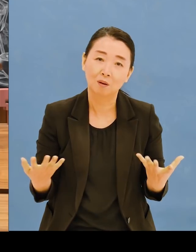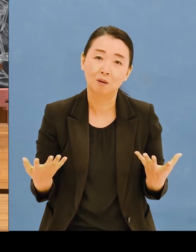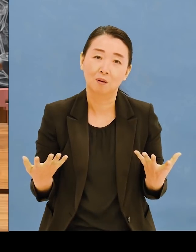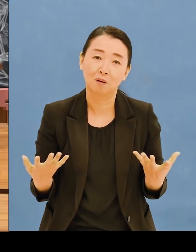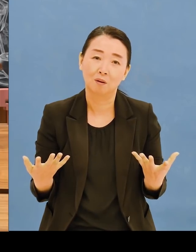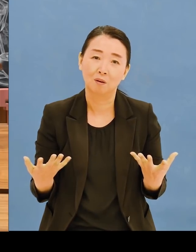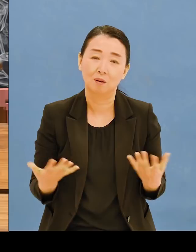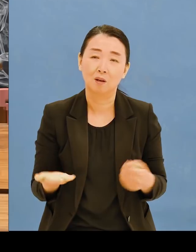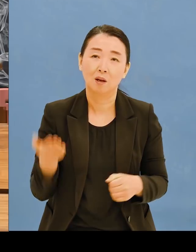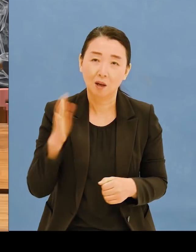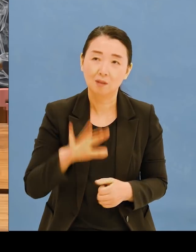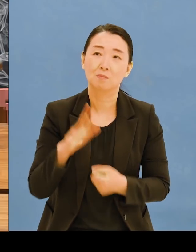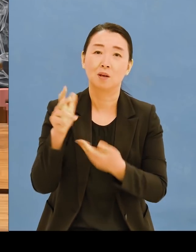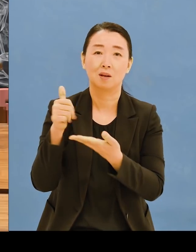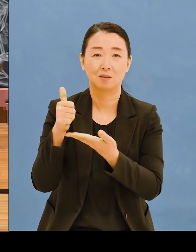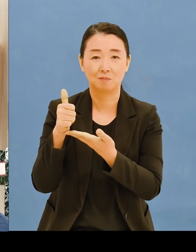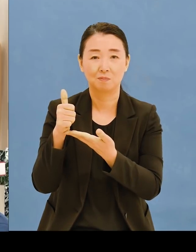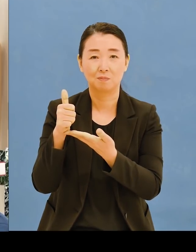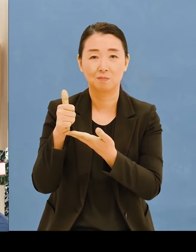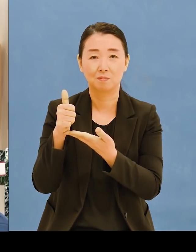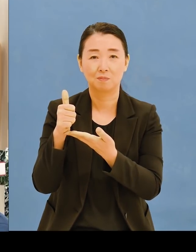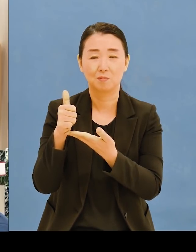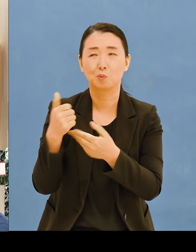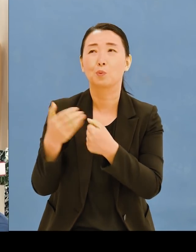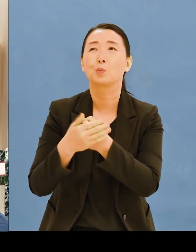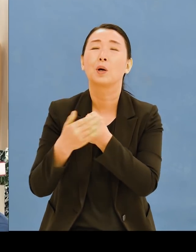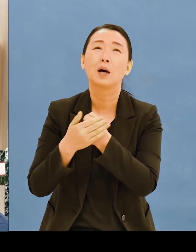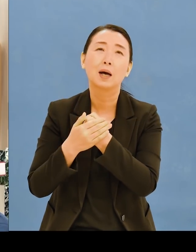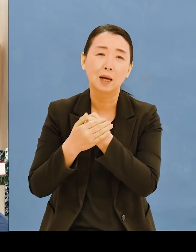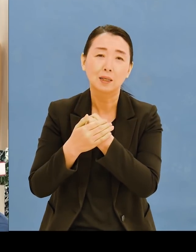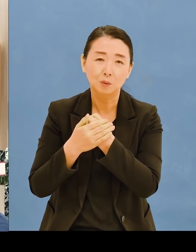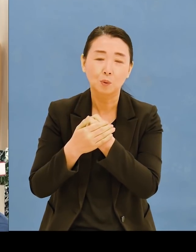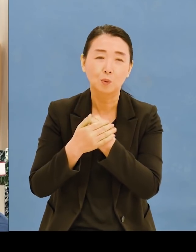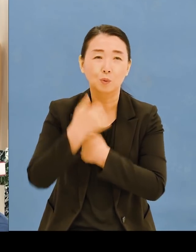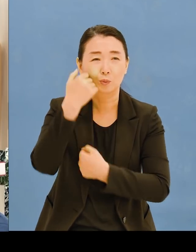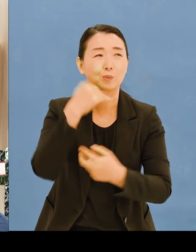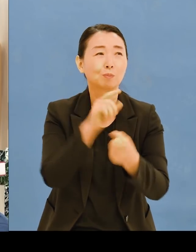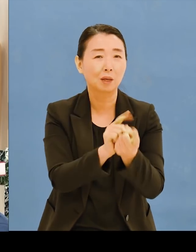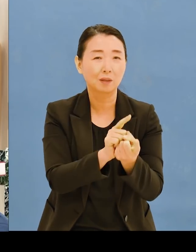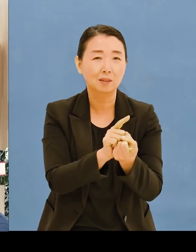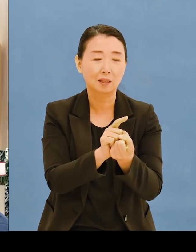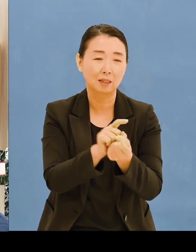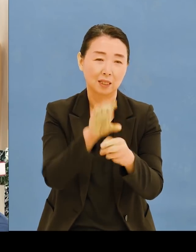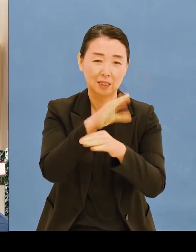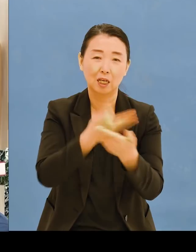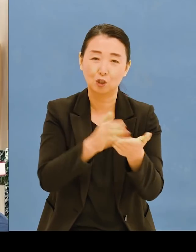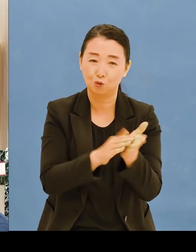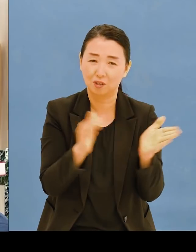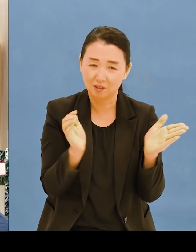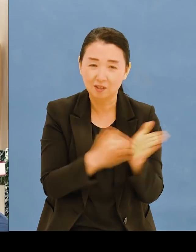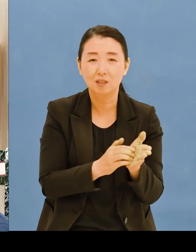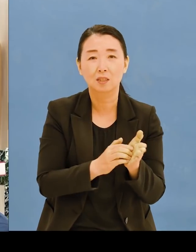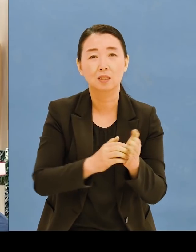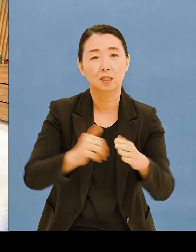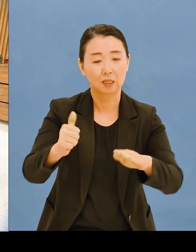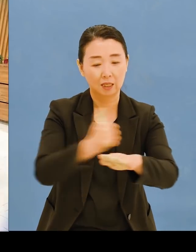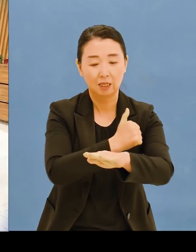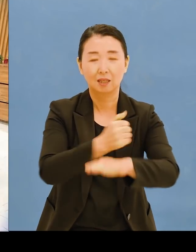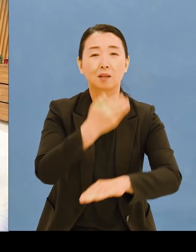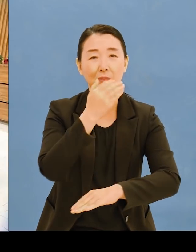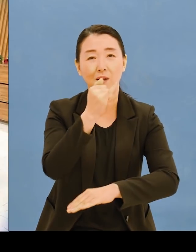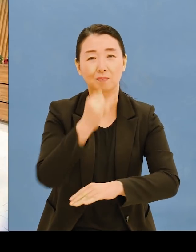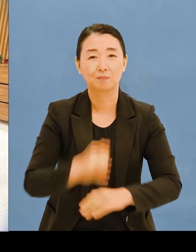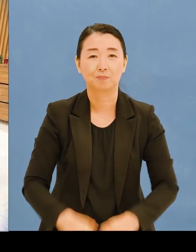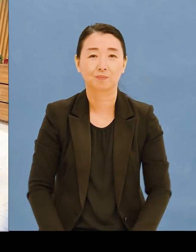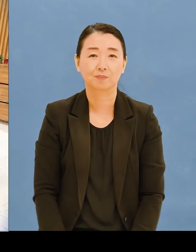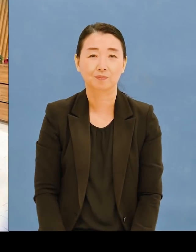거예요. 근데 그 가운데서 어떻게 하나님께서 이제 또 도와주셔서 어떤 분을 만나서 일단 차를 고쳐서 이제 다닐 수는